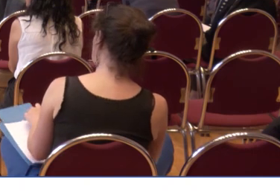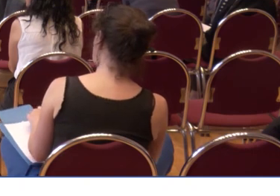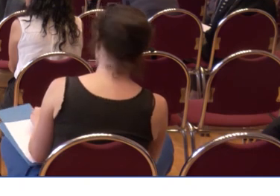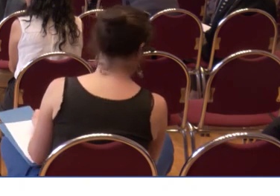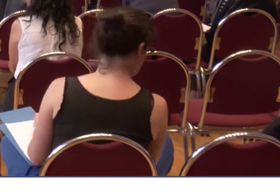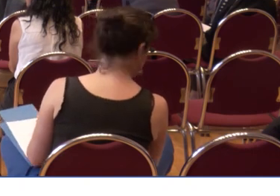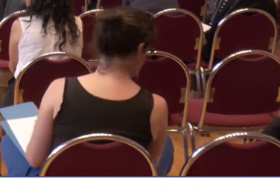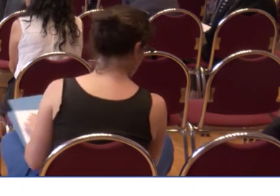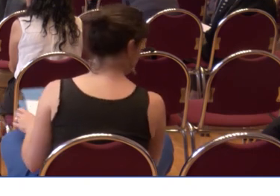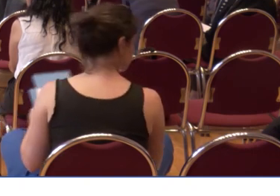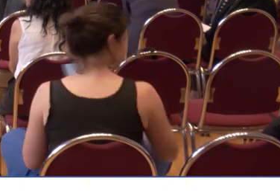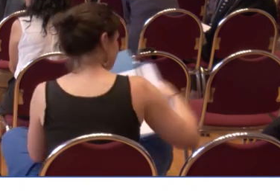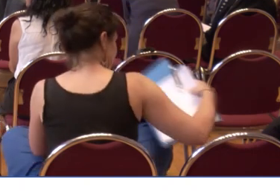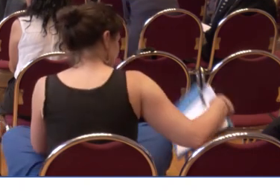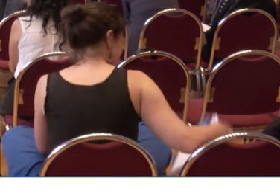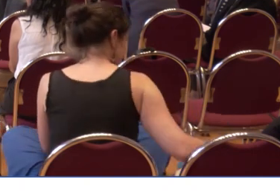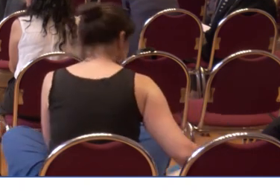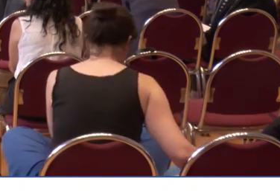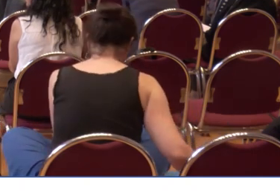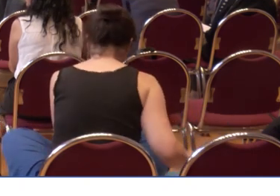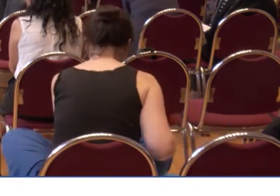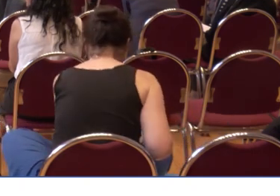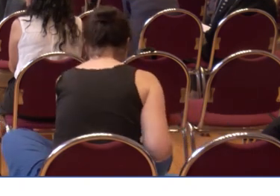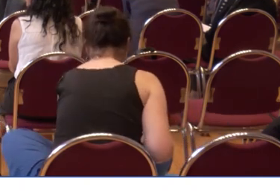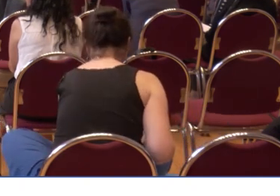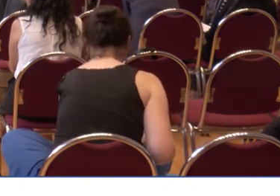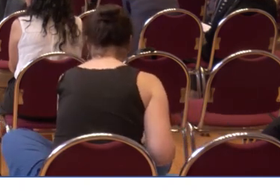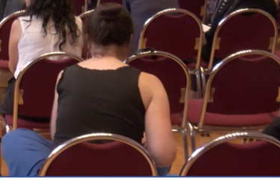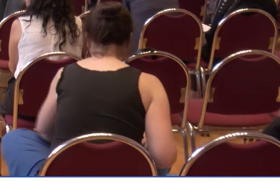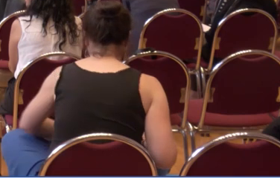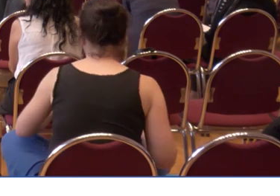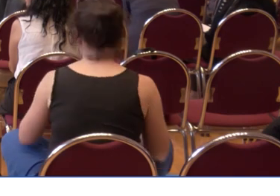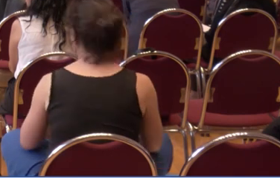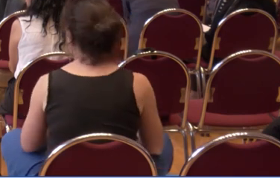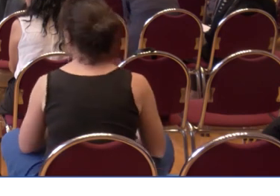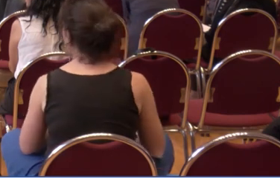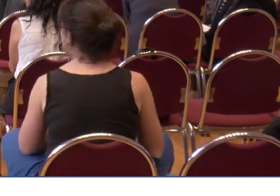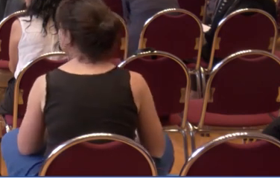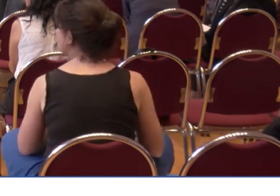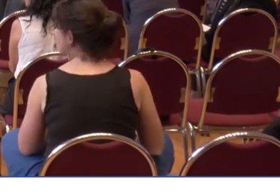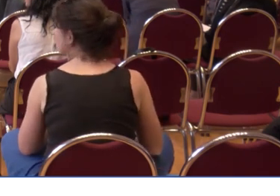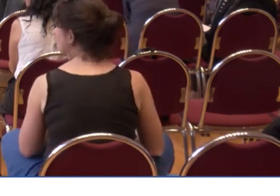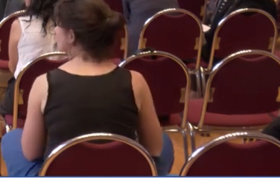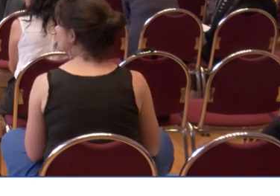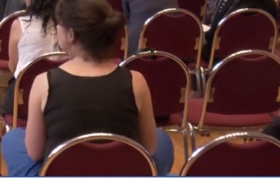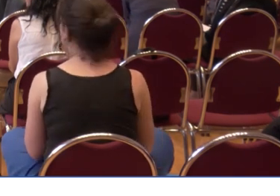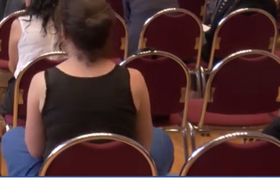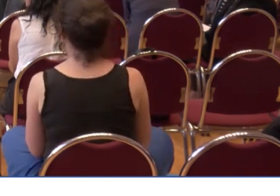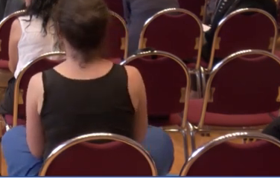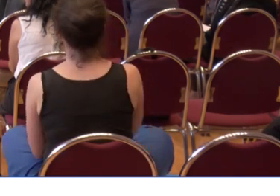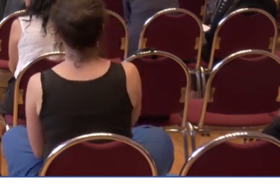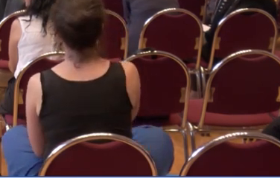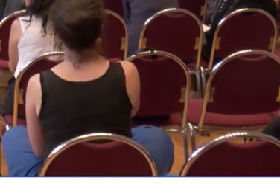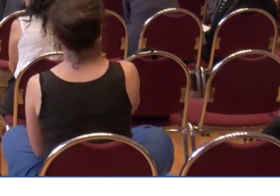es ist so dass wichtige im gesamtplanverfahren ist das ein Mensch kommt und sagt ich brauche